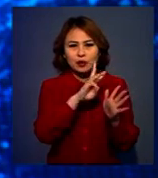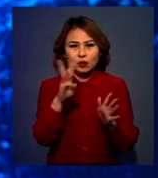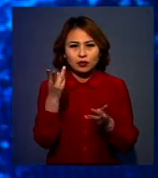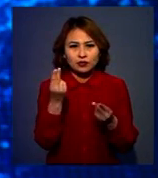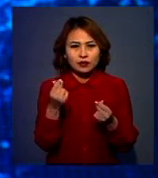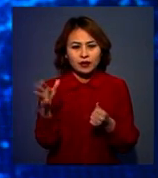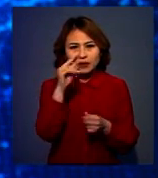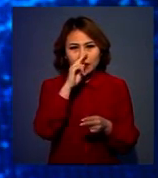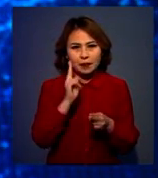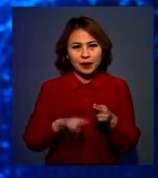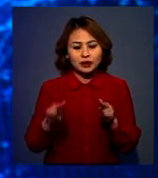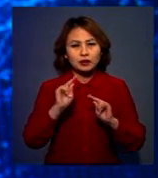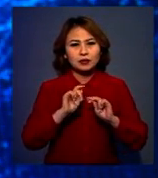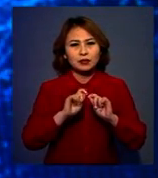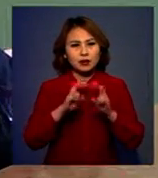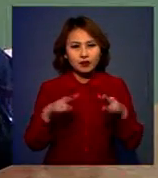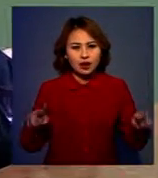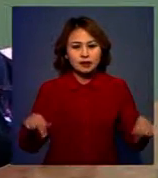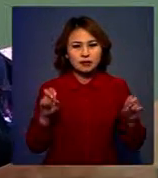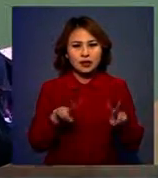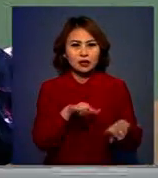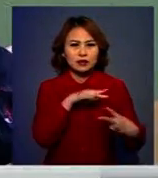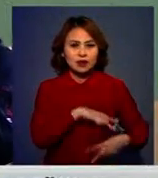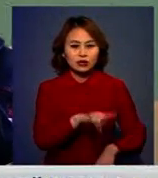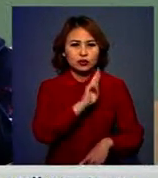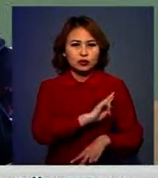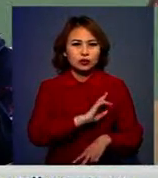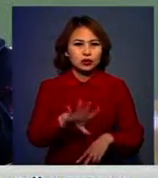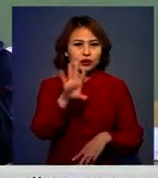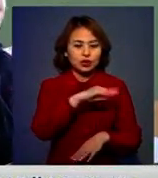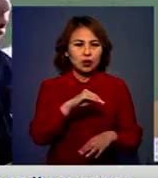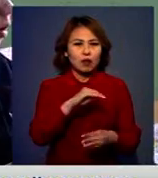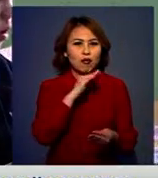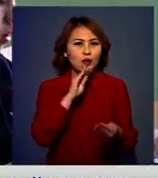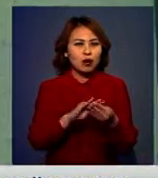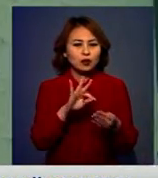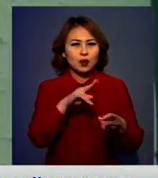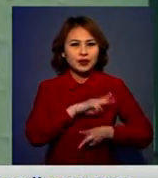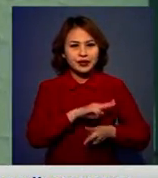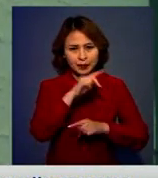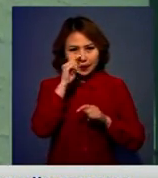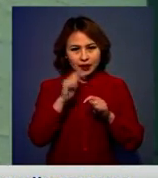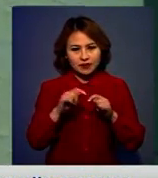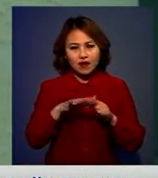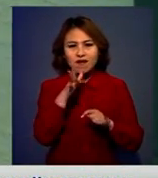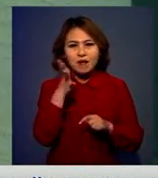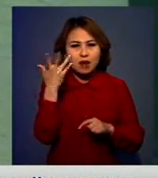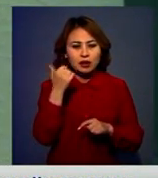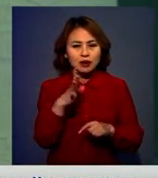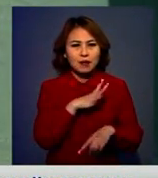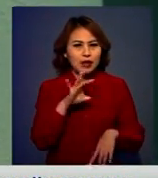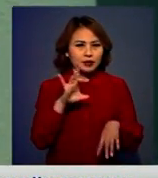теңгеден қағылған. Бұл білім беру мекемелеріндегі қызметкерлердің еңбек құқықтарының сақталуы бойынша жүргізілген тексеріс барысында